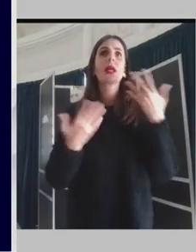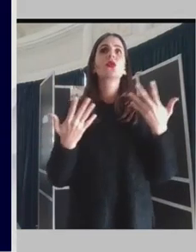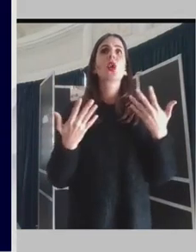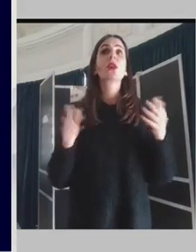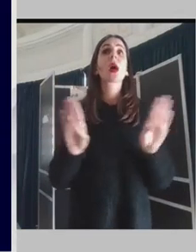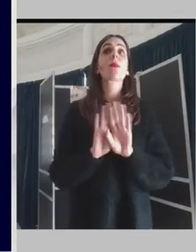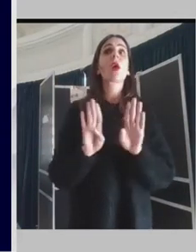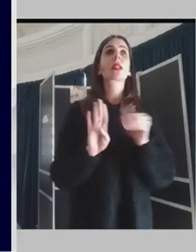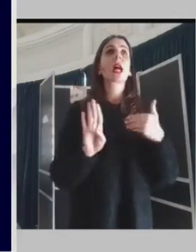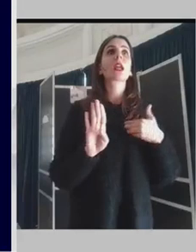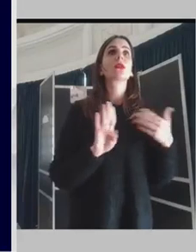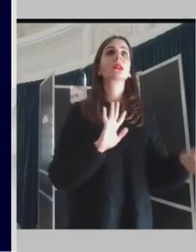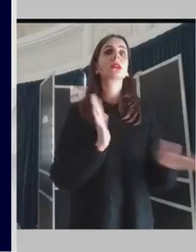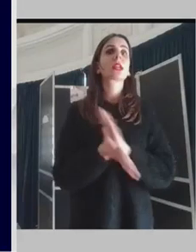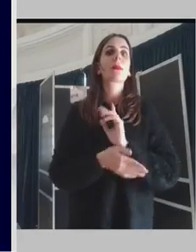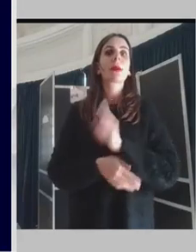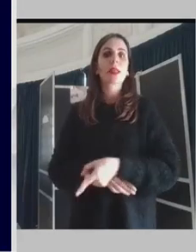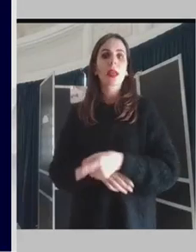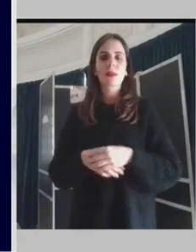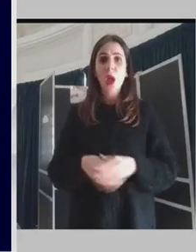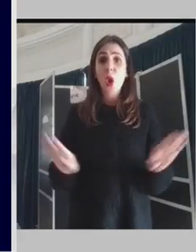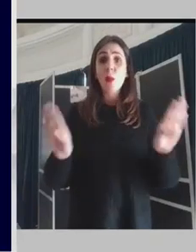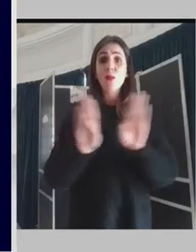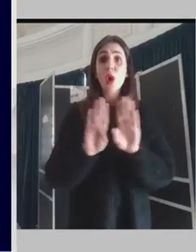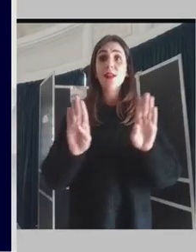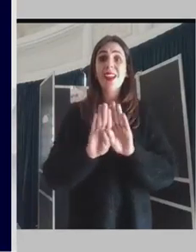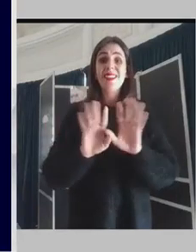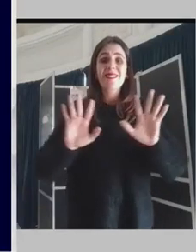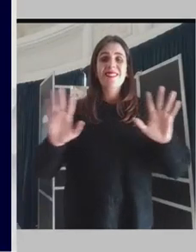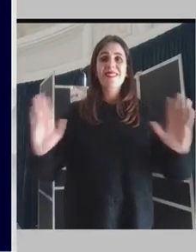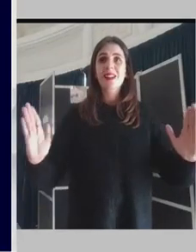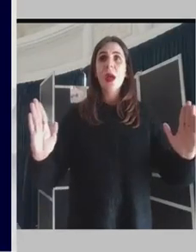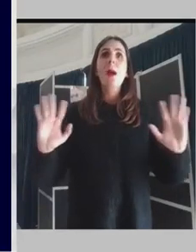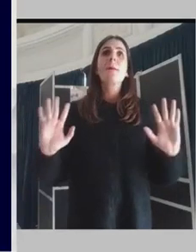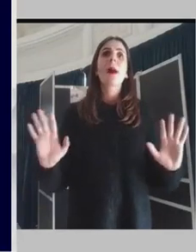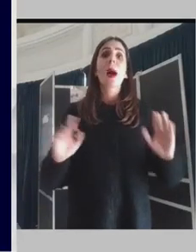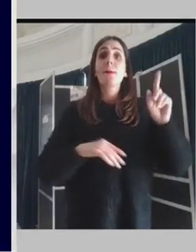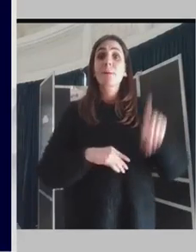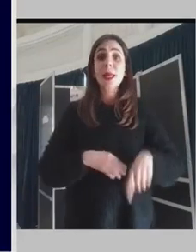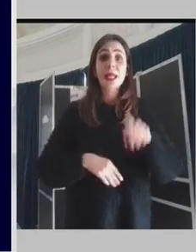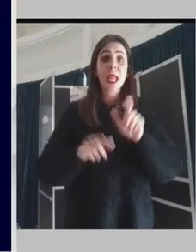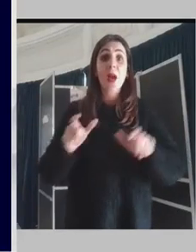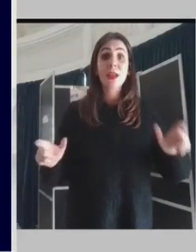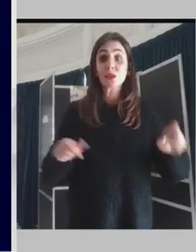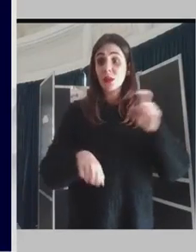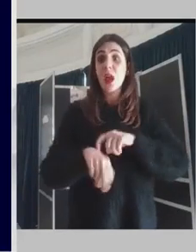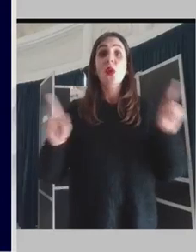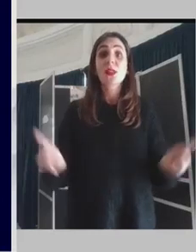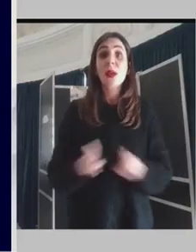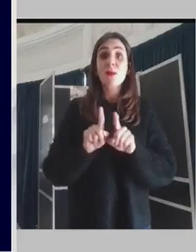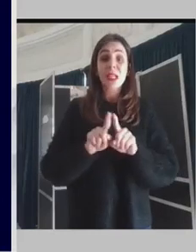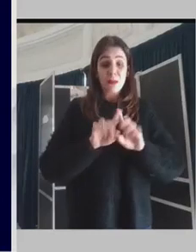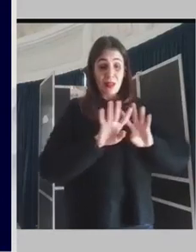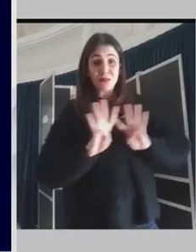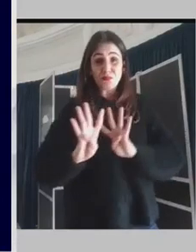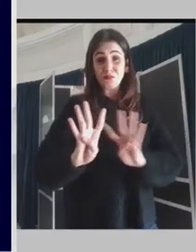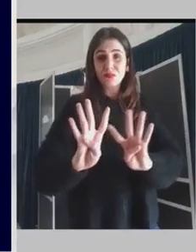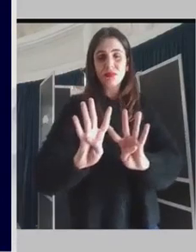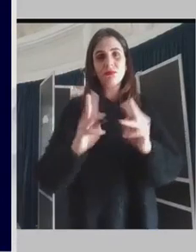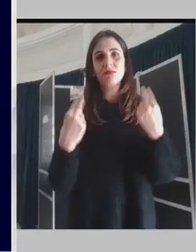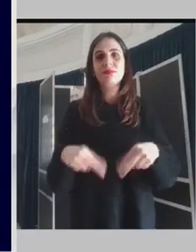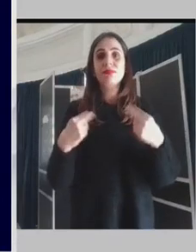dalla porta. La porta può essere larga finché vogliamo, ma 1000 persone non riescono contemporaneamente a uscire da lì. Ci sono